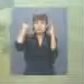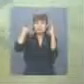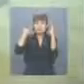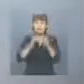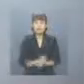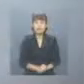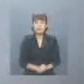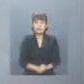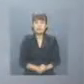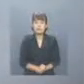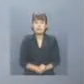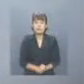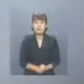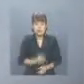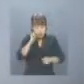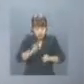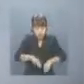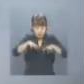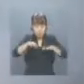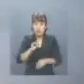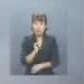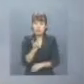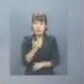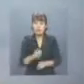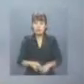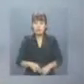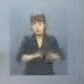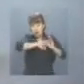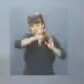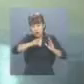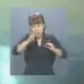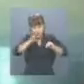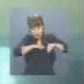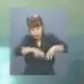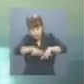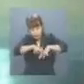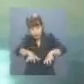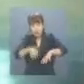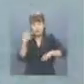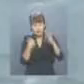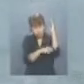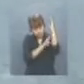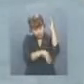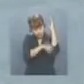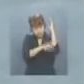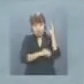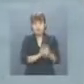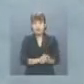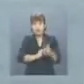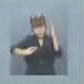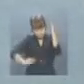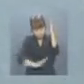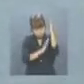งอาจจะทำให้เกิดน้ำท่วมฉับพลันน้ำป่าไหลหลากขึ้นได้บริเวณพื้นที่ฝั่งอ่าวไทยตอนล่างกับมีคลื่นลมแรงโดยจะมีคลื่น